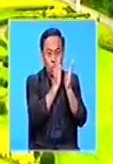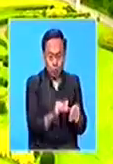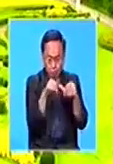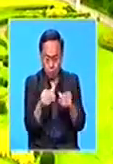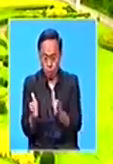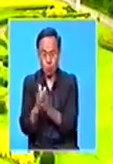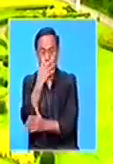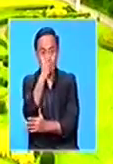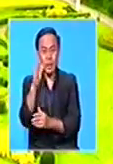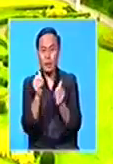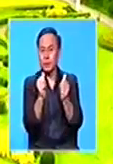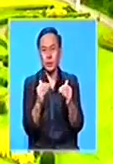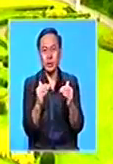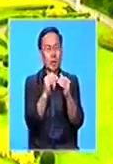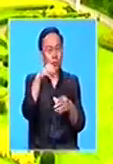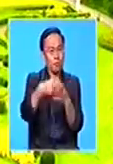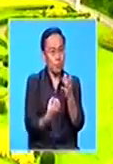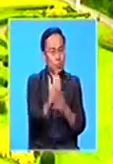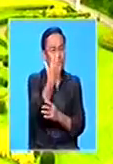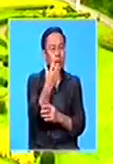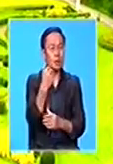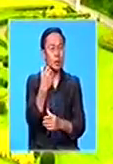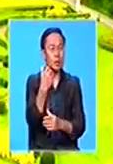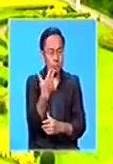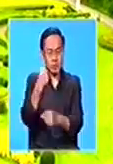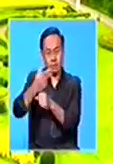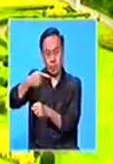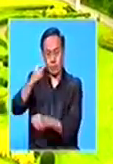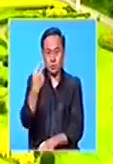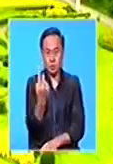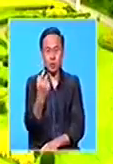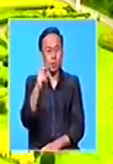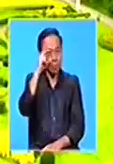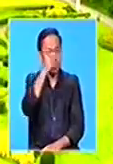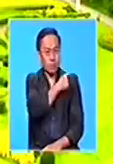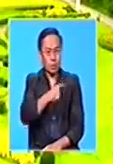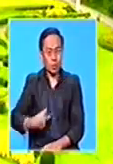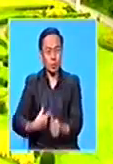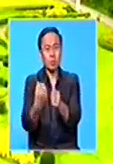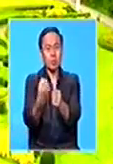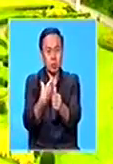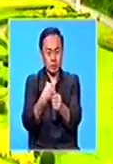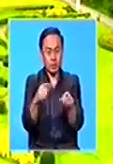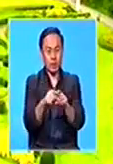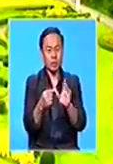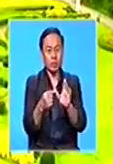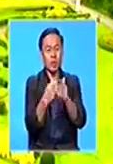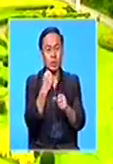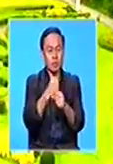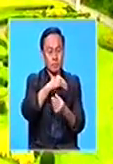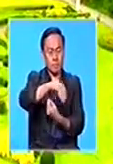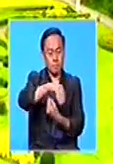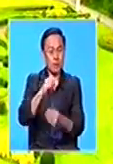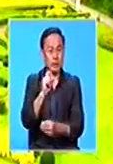างยั่งยืนและการปลูกป่า3อย่างได้ประโยชน์4อย่างของพระบาทพระเจ้าอยู่หัวมานำสู่การปฏิบัติด้วยเช่นการสร้างป่าเศร